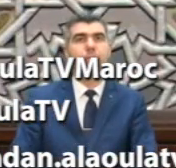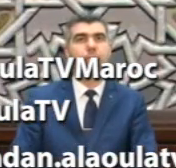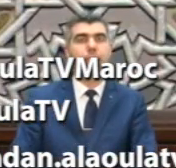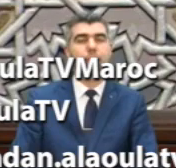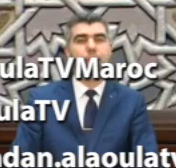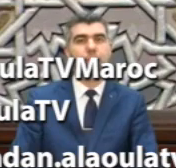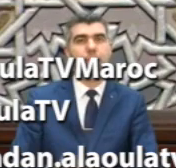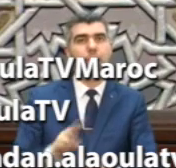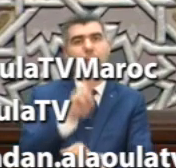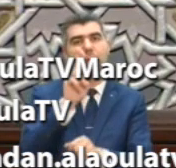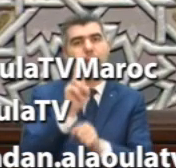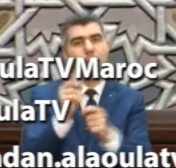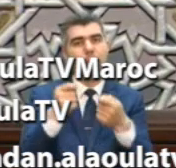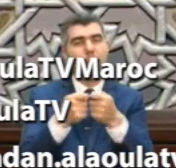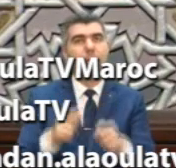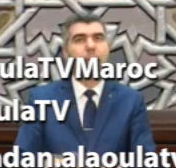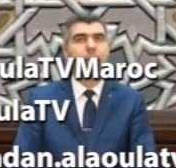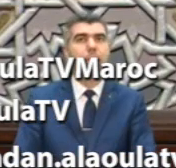تعقيب.